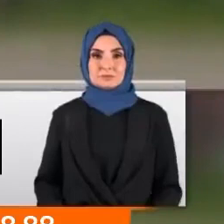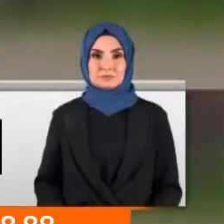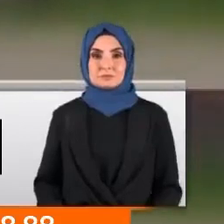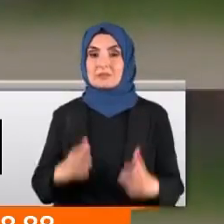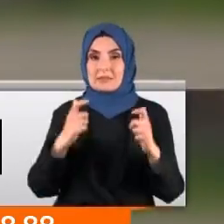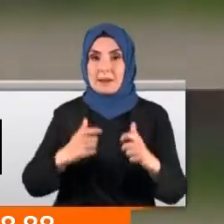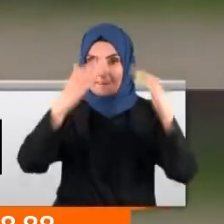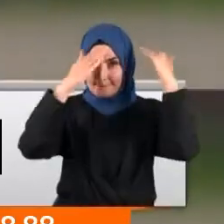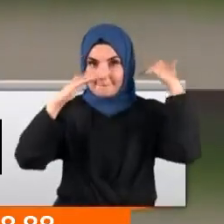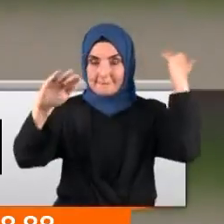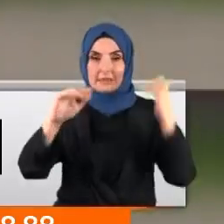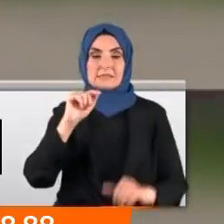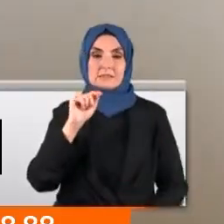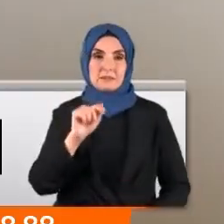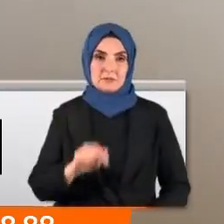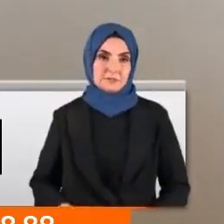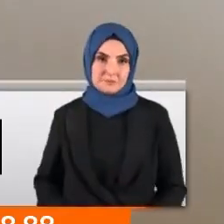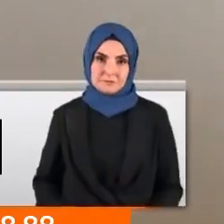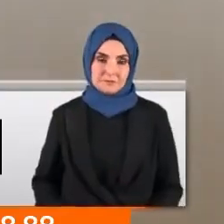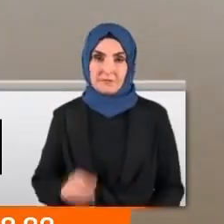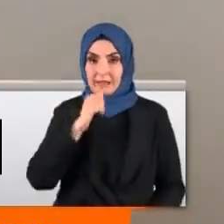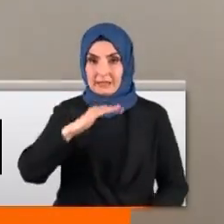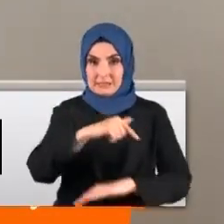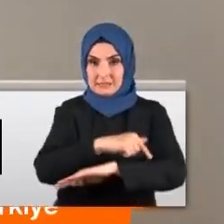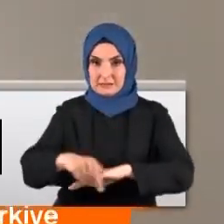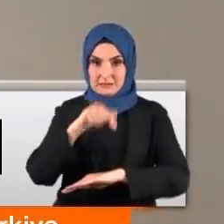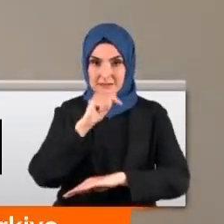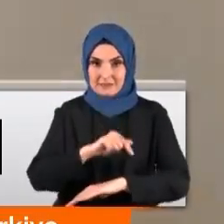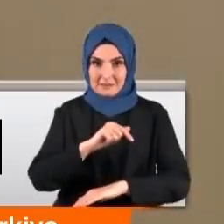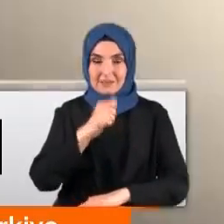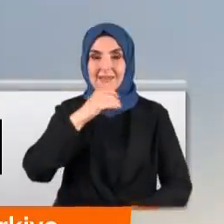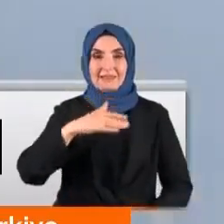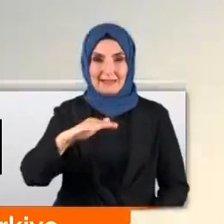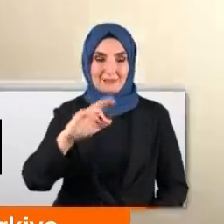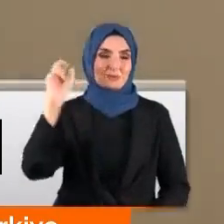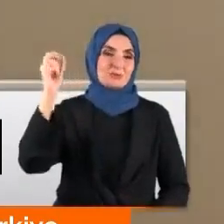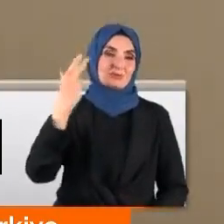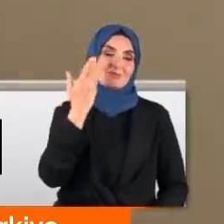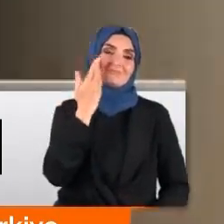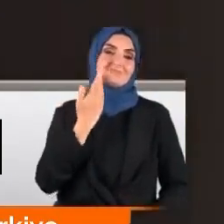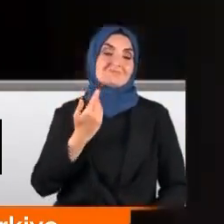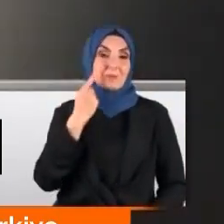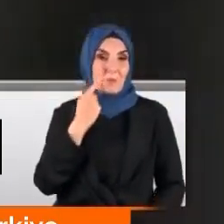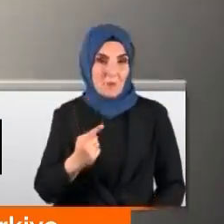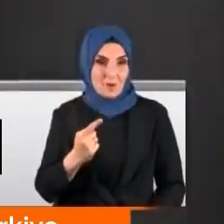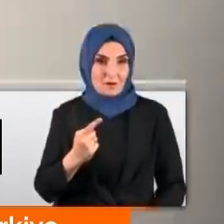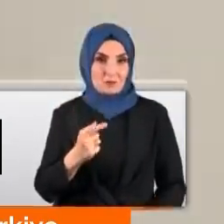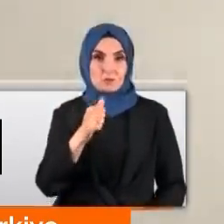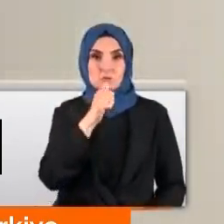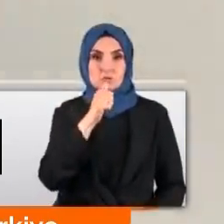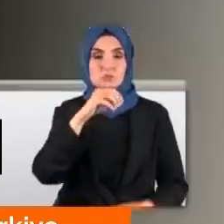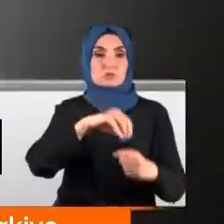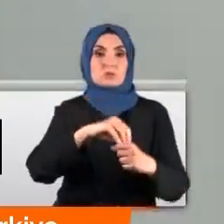Yer Meksika'nın Boca del Rio kenti. Sahildekiler denizin ve güneşin tadını çıkarıyordu ta ki bir su hortumu belirene